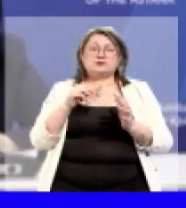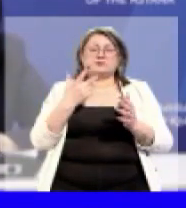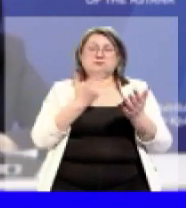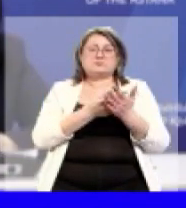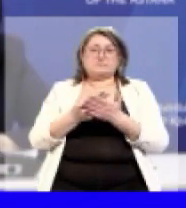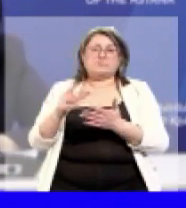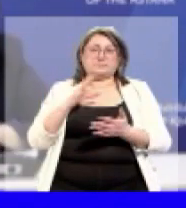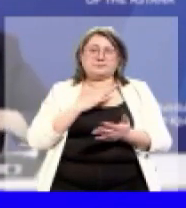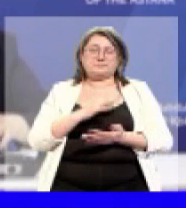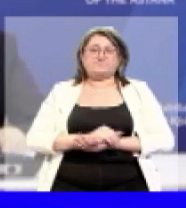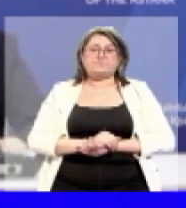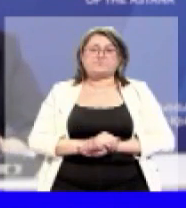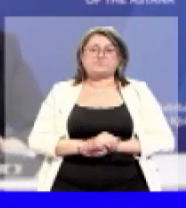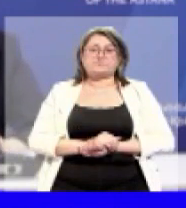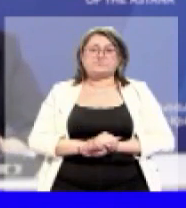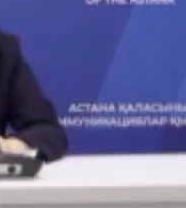94,9% құрайды.